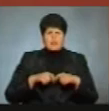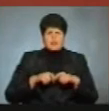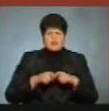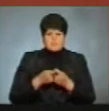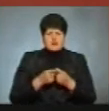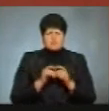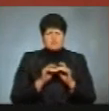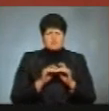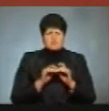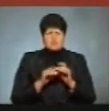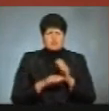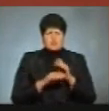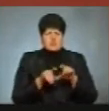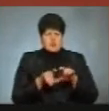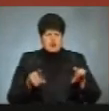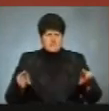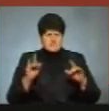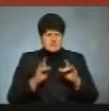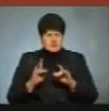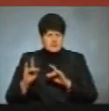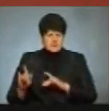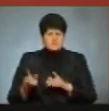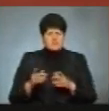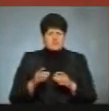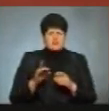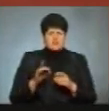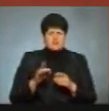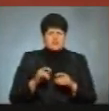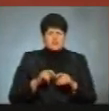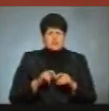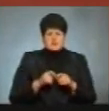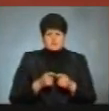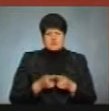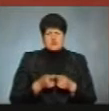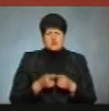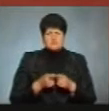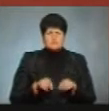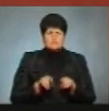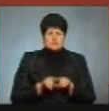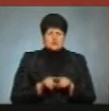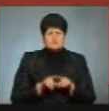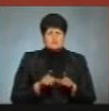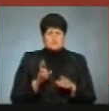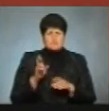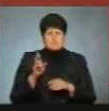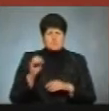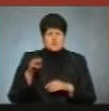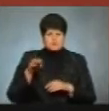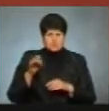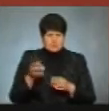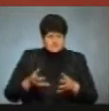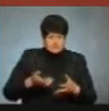лавки, дерев'яне покриття, рейки. Також ламають їх, також з бетоном і